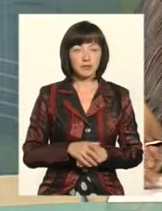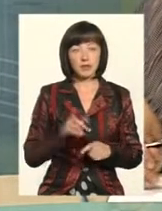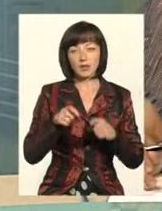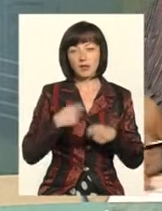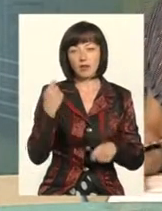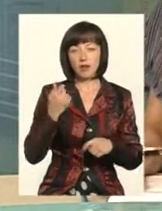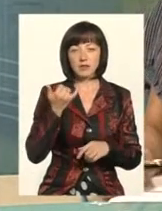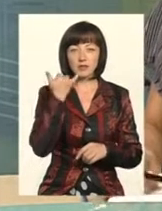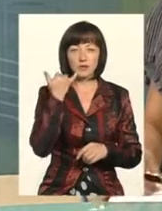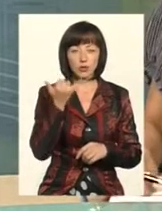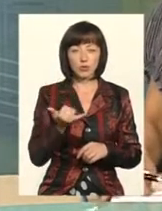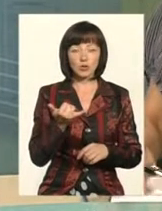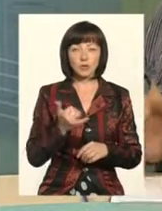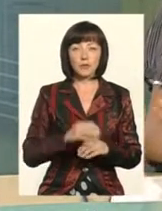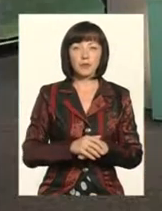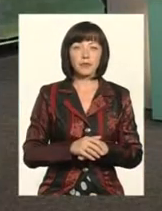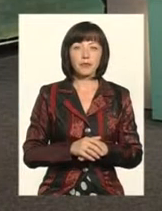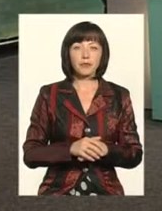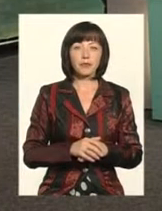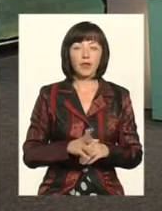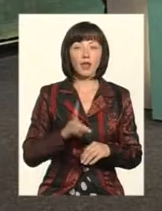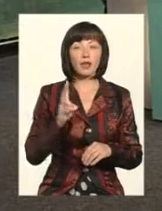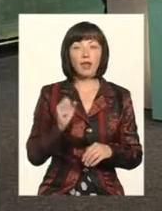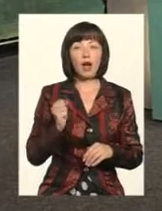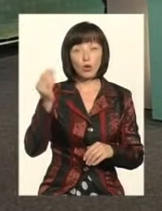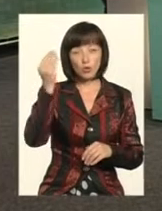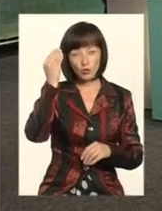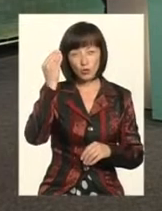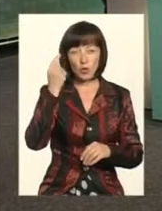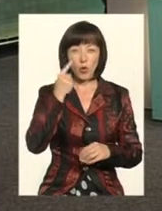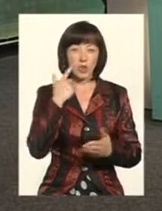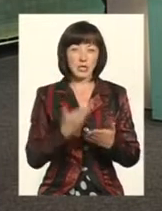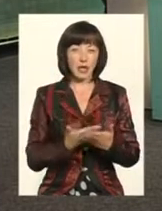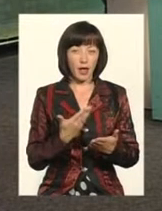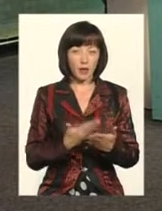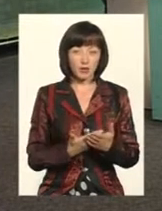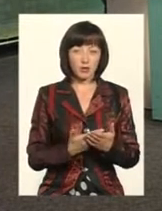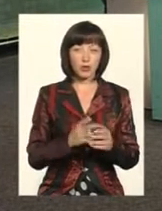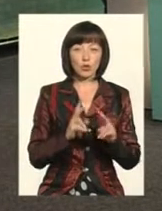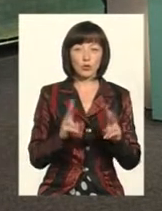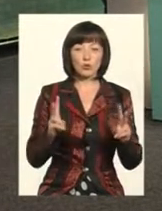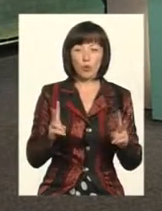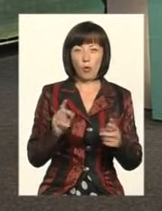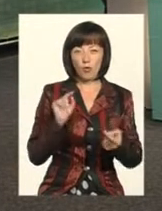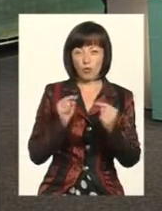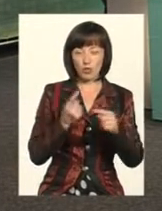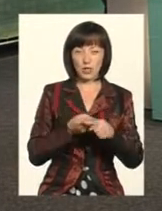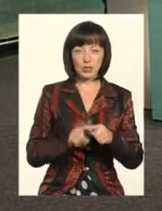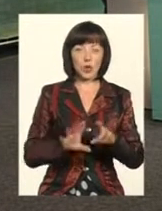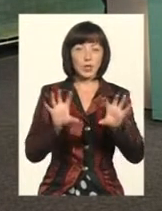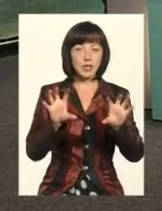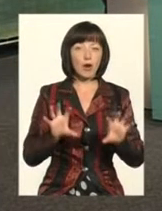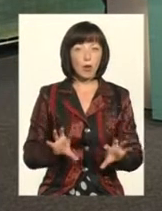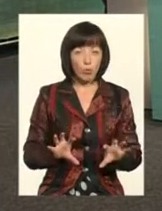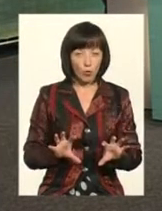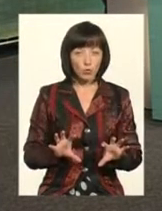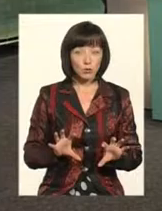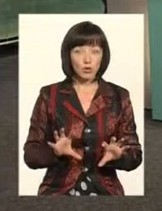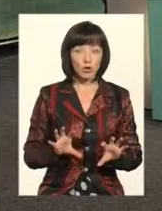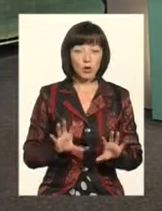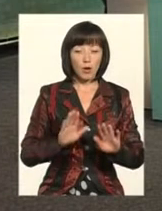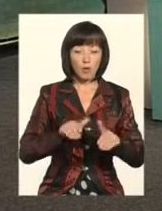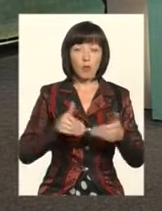Зірвався дзвіночок. Пане Юрію, на думку скептиків, хто, власне, противник цього закону,